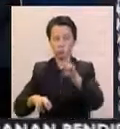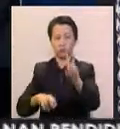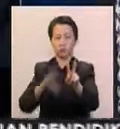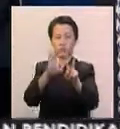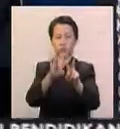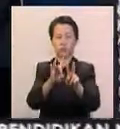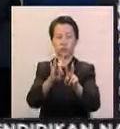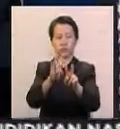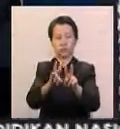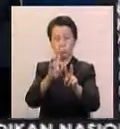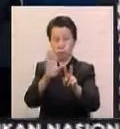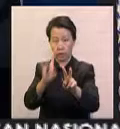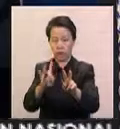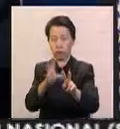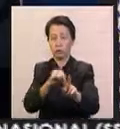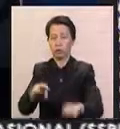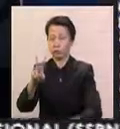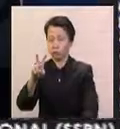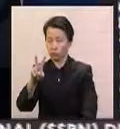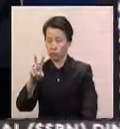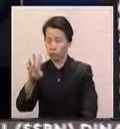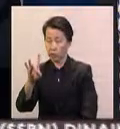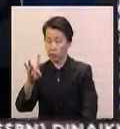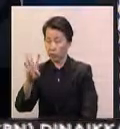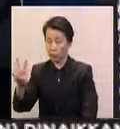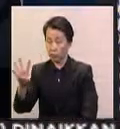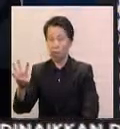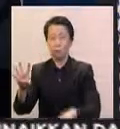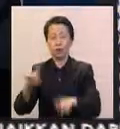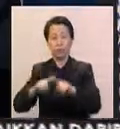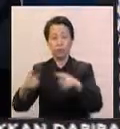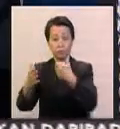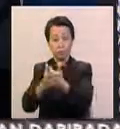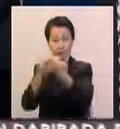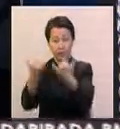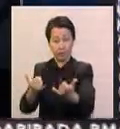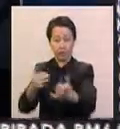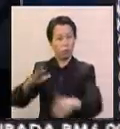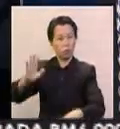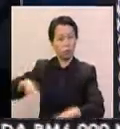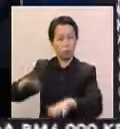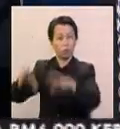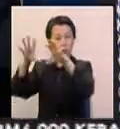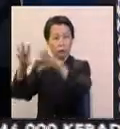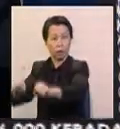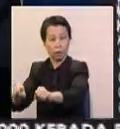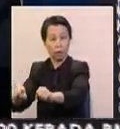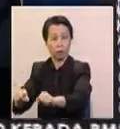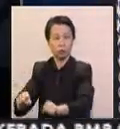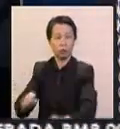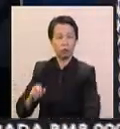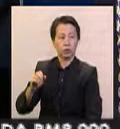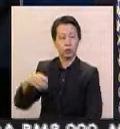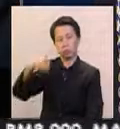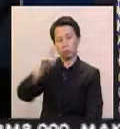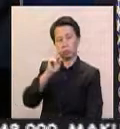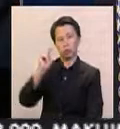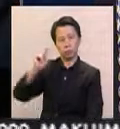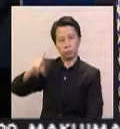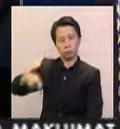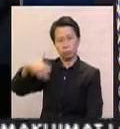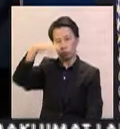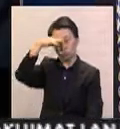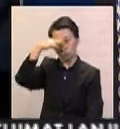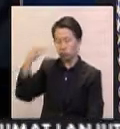278 and 284. Jadi setakat ini tak ada tangkapan. Saya dimaklumkan oleh pihak KP Johor. Saya baru bercakap dengan